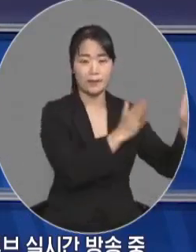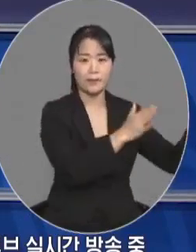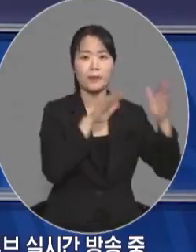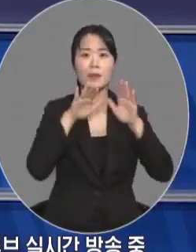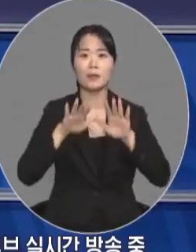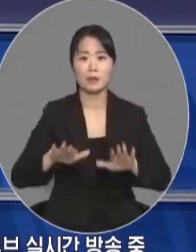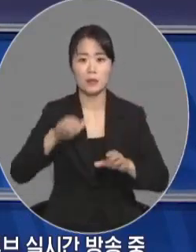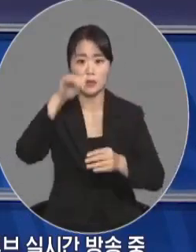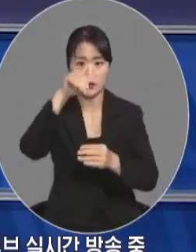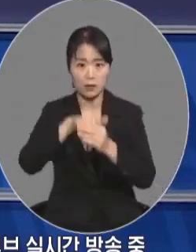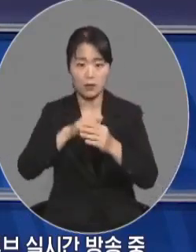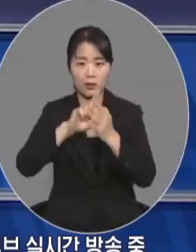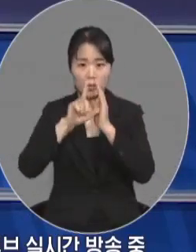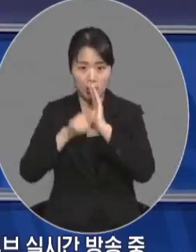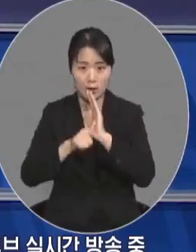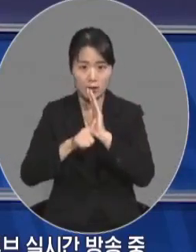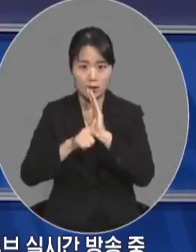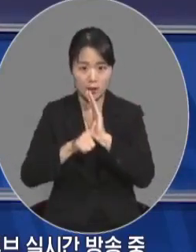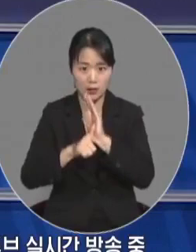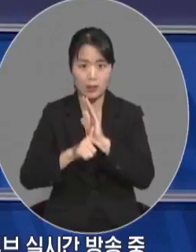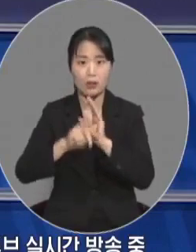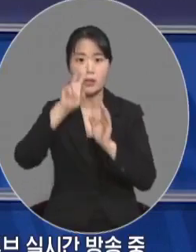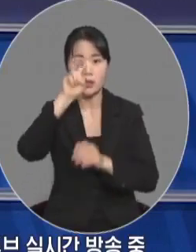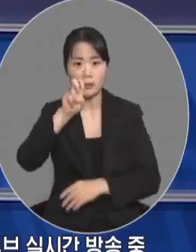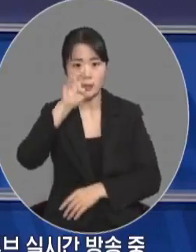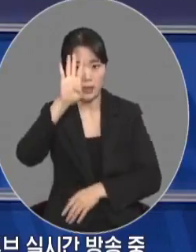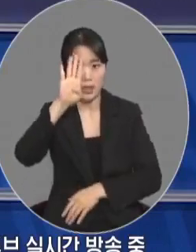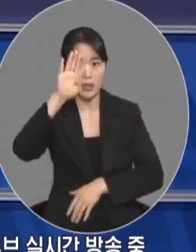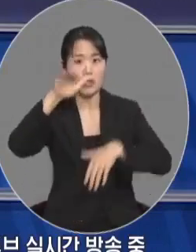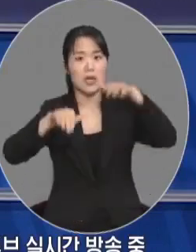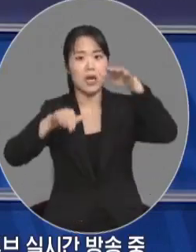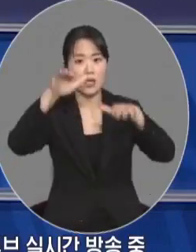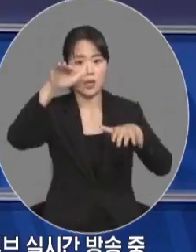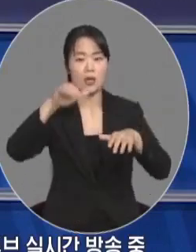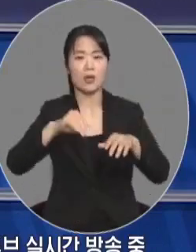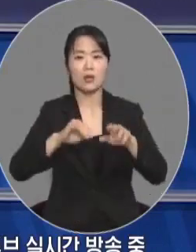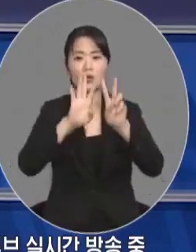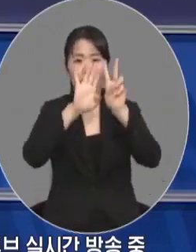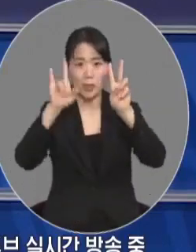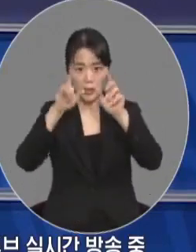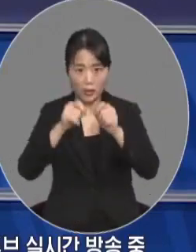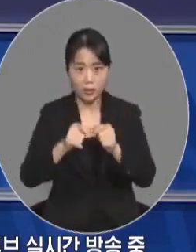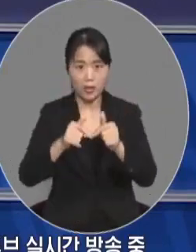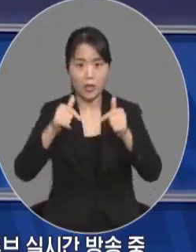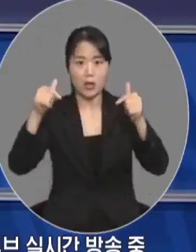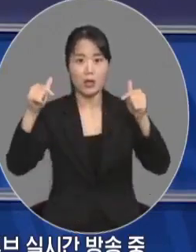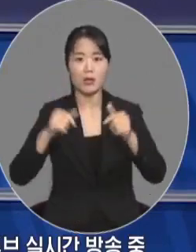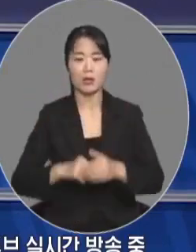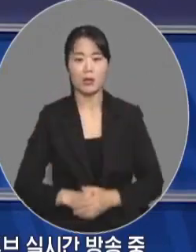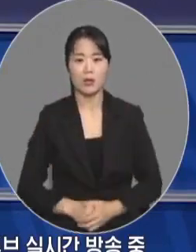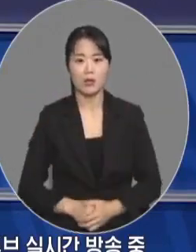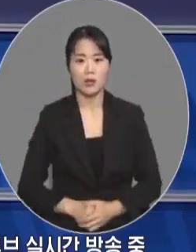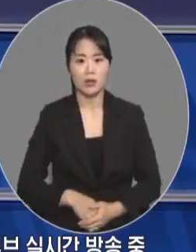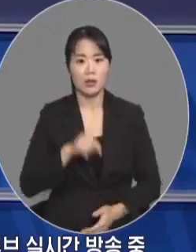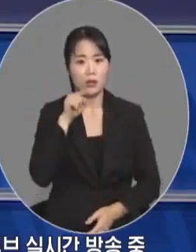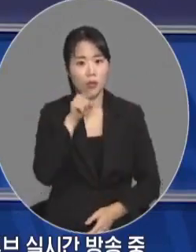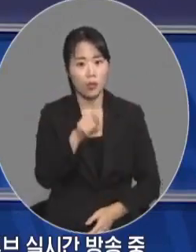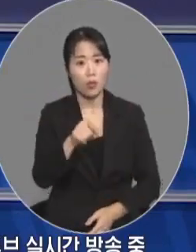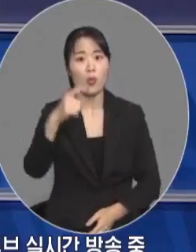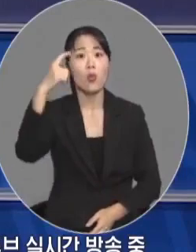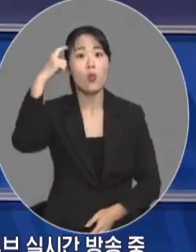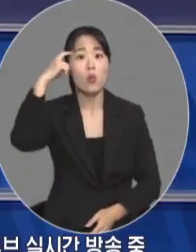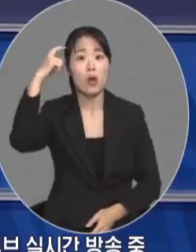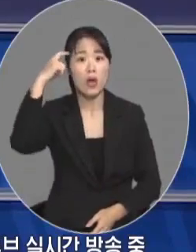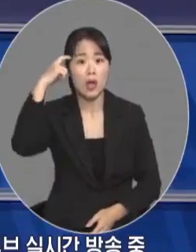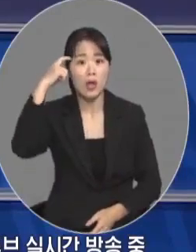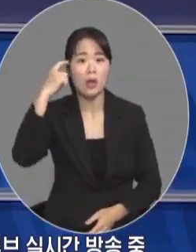이번 선거에서는 득표율이 거의 24%포인트 차이, 두 배가 넘게 벌어졌습니다. 이렇게 득표율이 크게